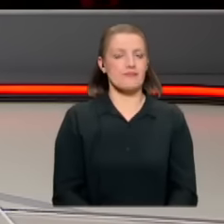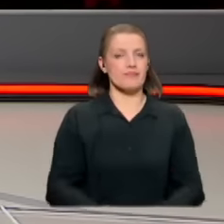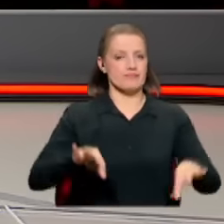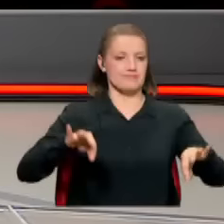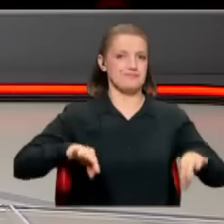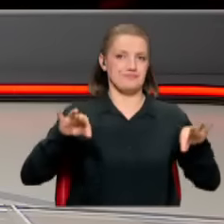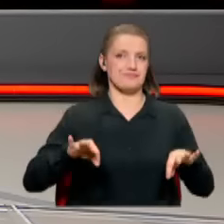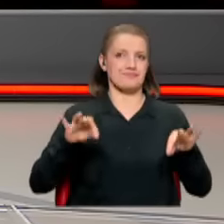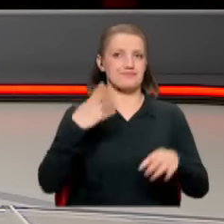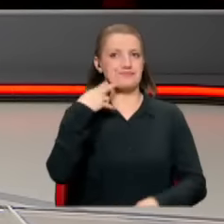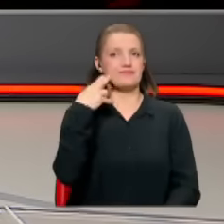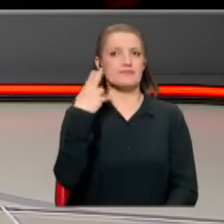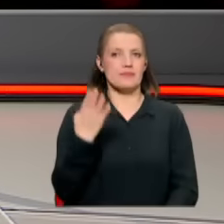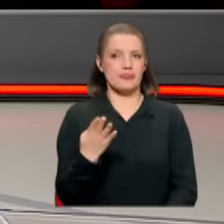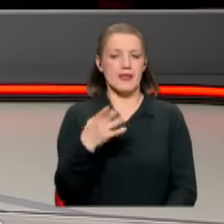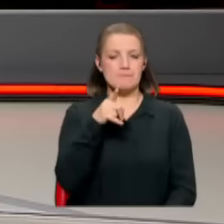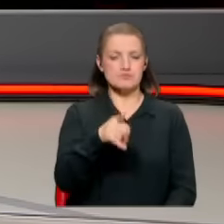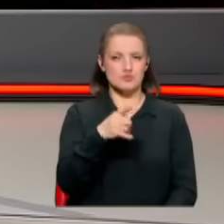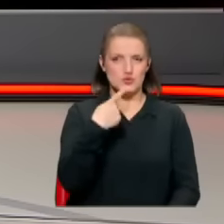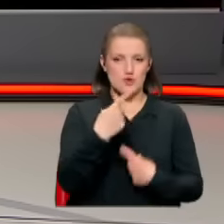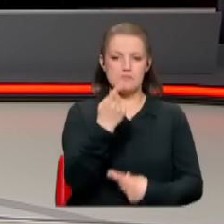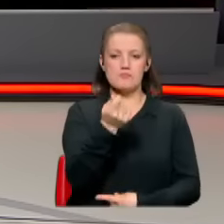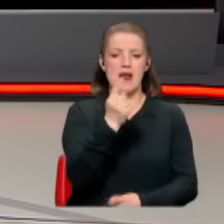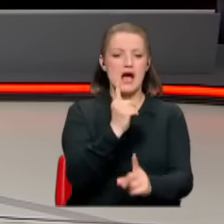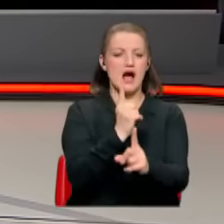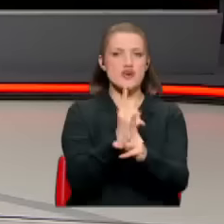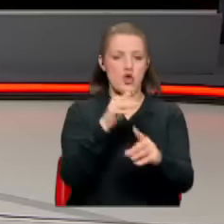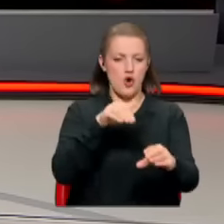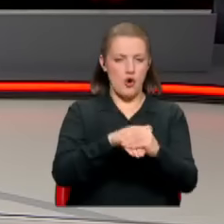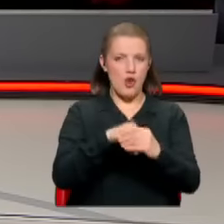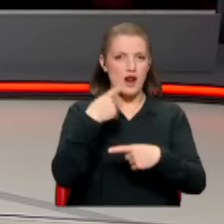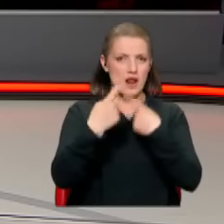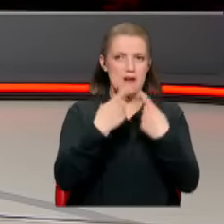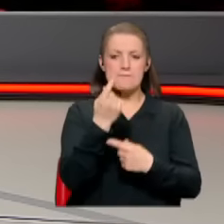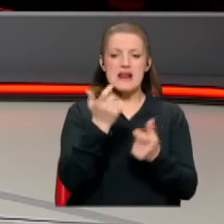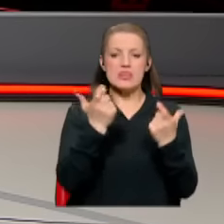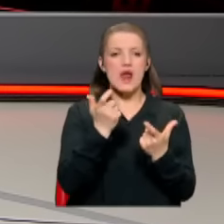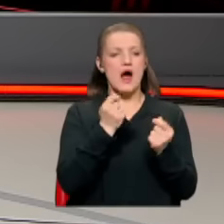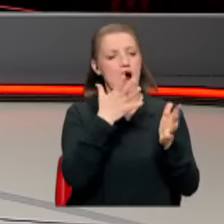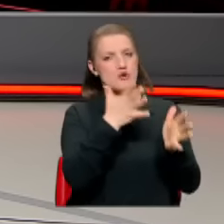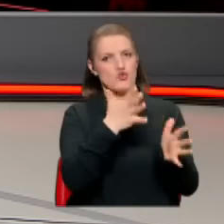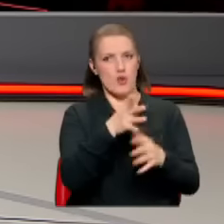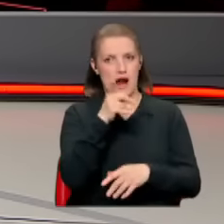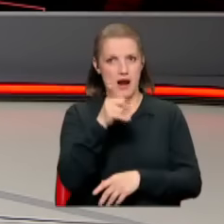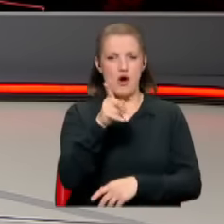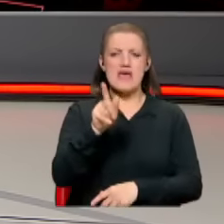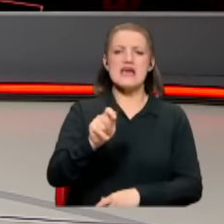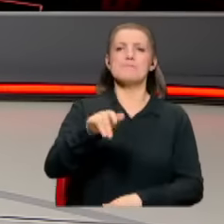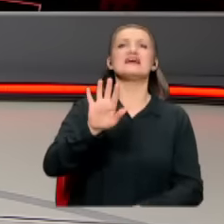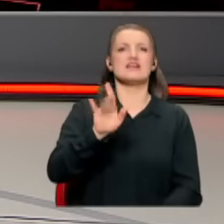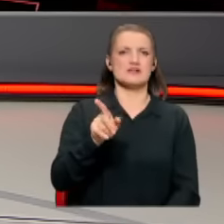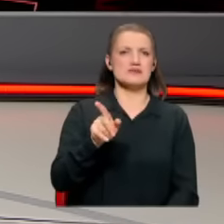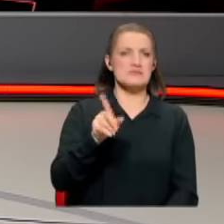Şimdi efendim bu iddia, bu para karşılığı, o iddiası. Paraları nerelere harcıyorlar? Yani o yapmazlar